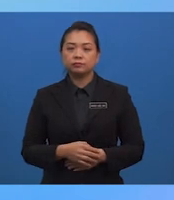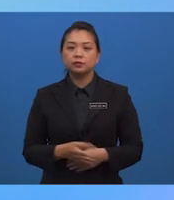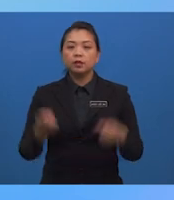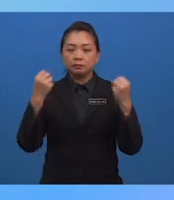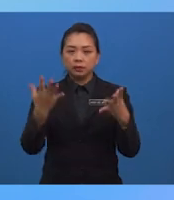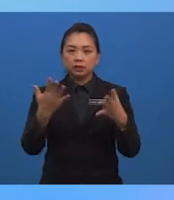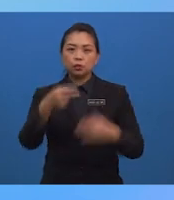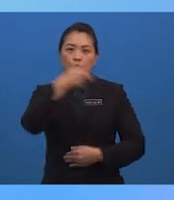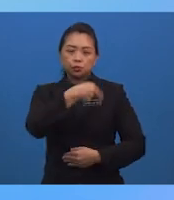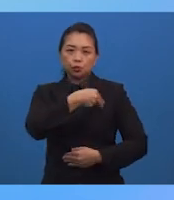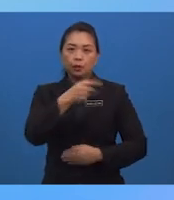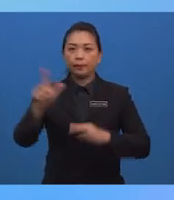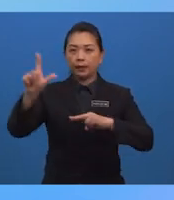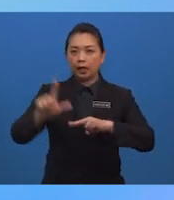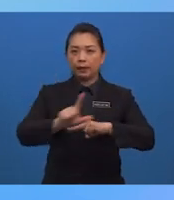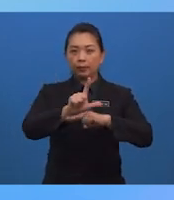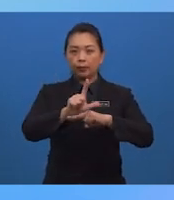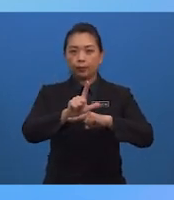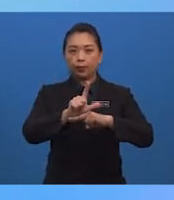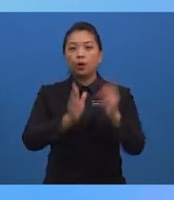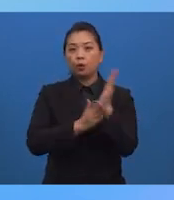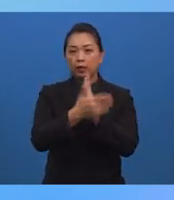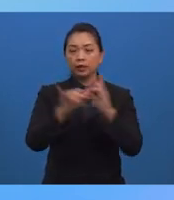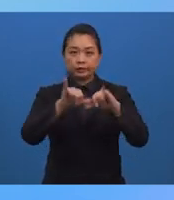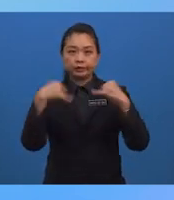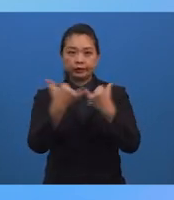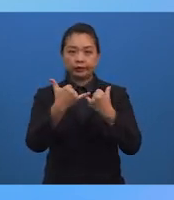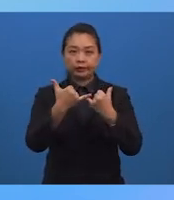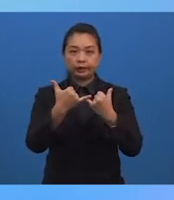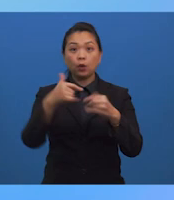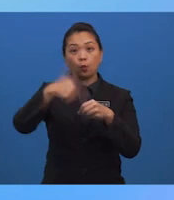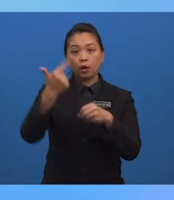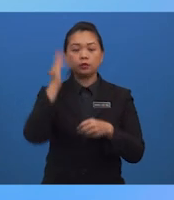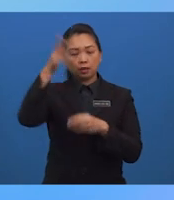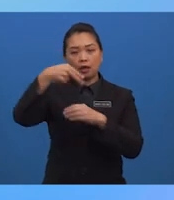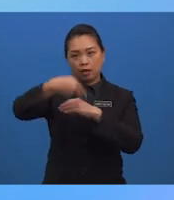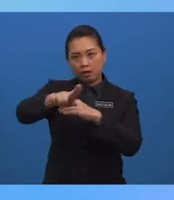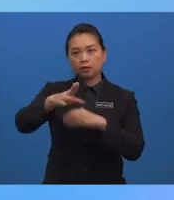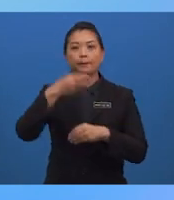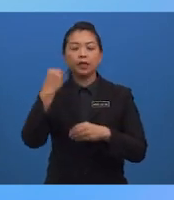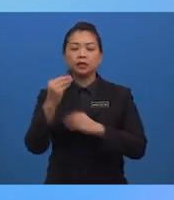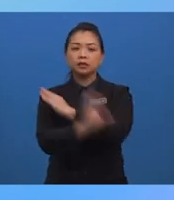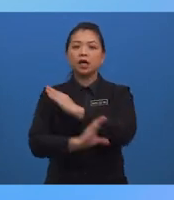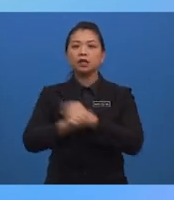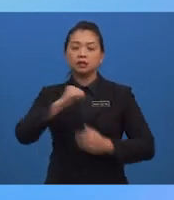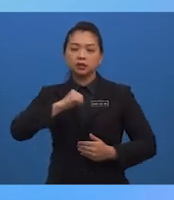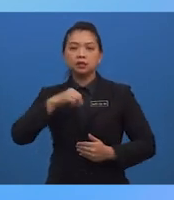Kebanyakan keuntungan pelaburan yang diperoleh oleh syarikat asing akan dihantar balik ke negara